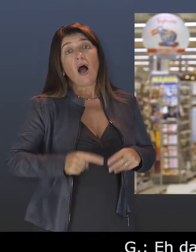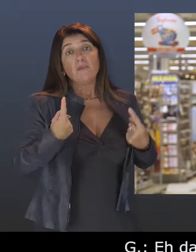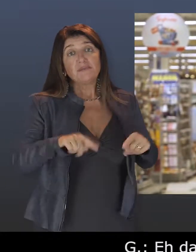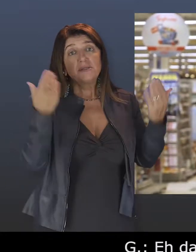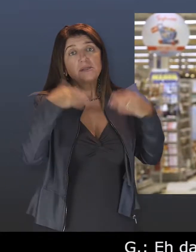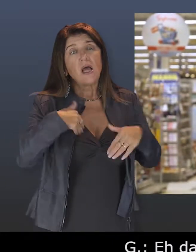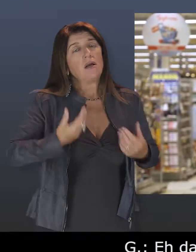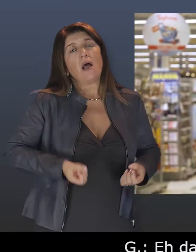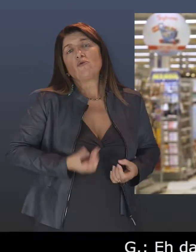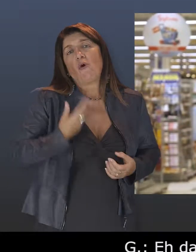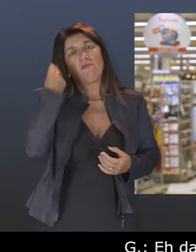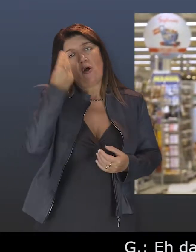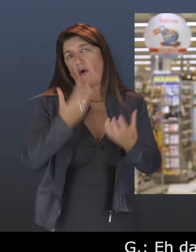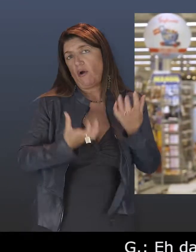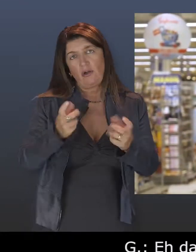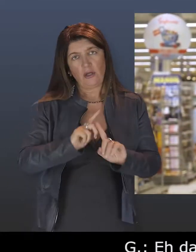pensarci.